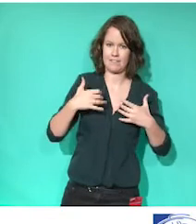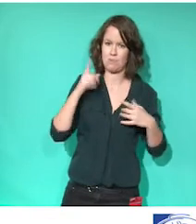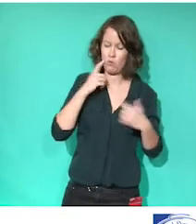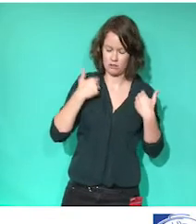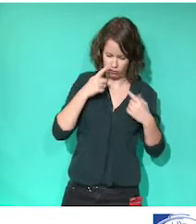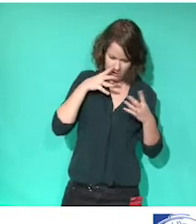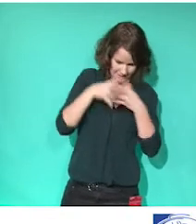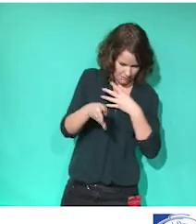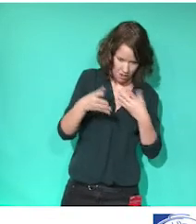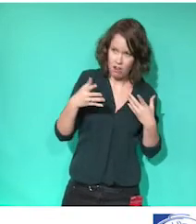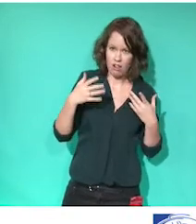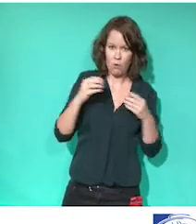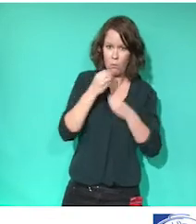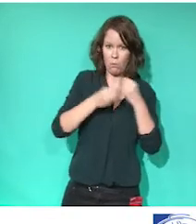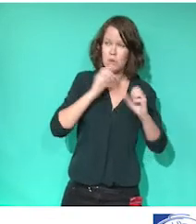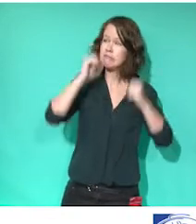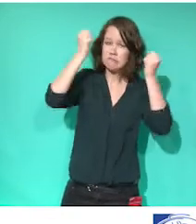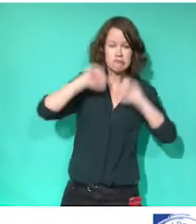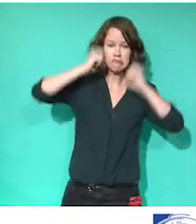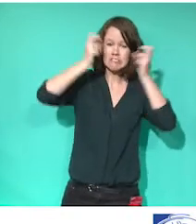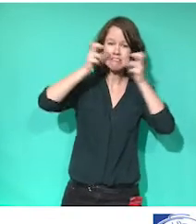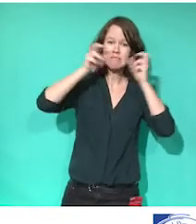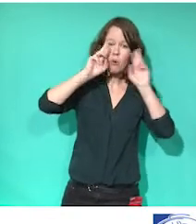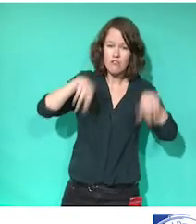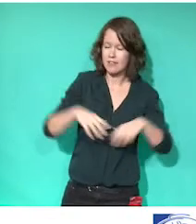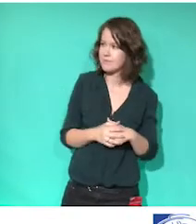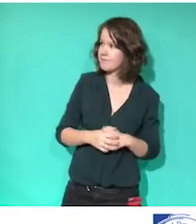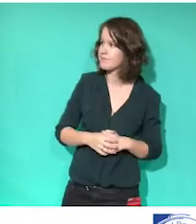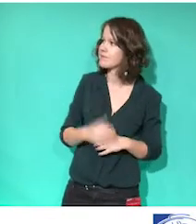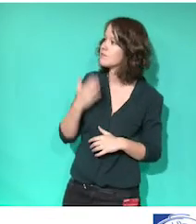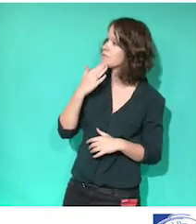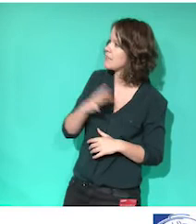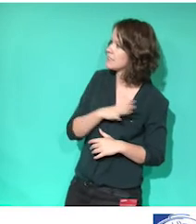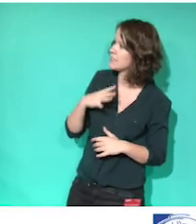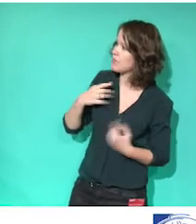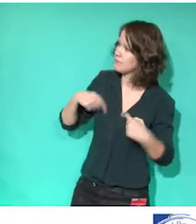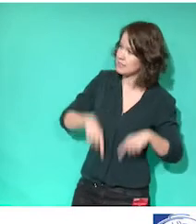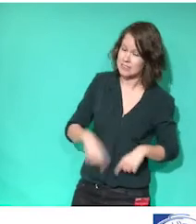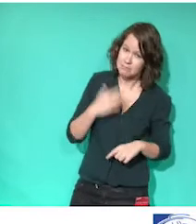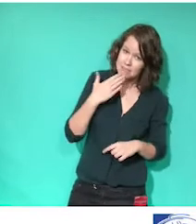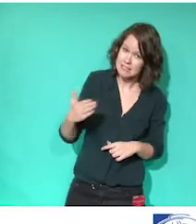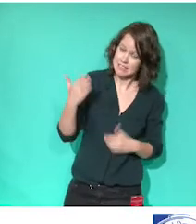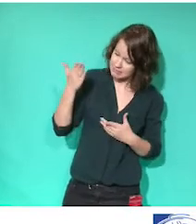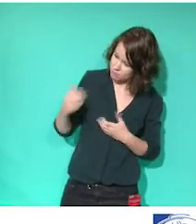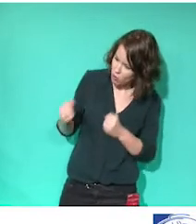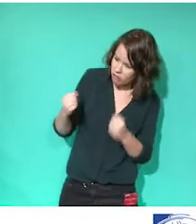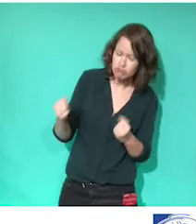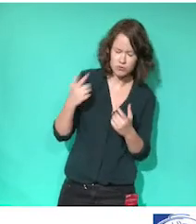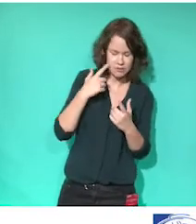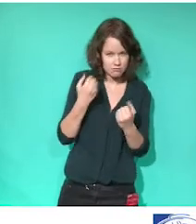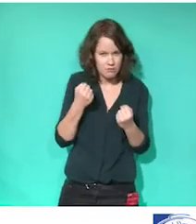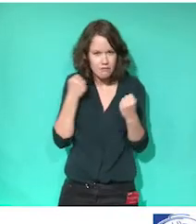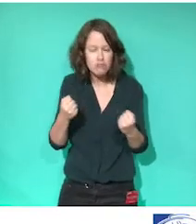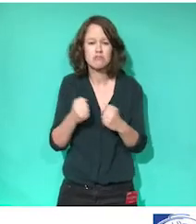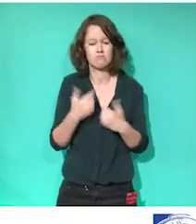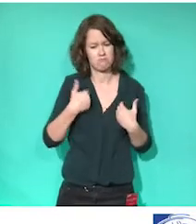voire des hystériques qui crient dans le vide. Merci Madame la Ministre pour le courage et la force que vous nous donnez. On